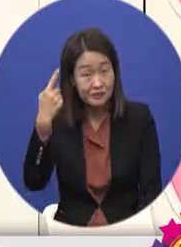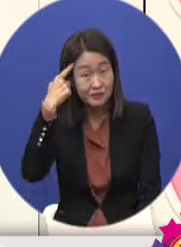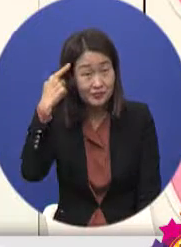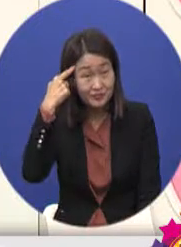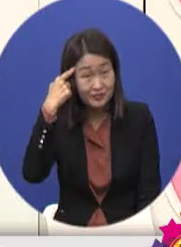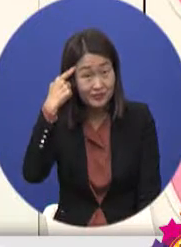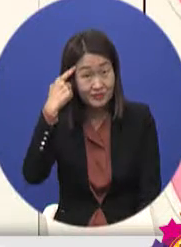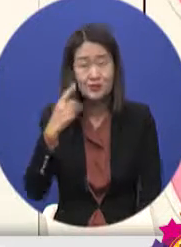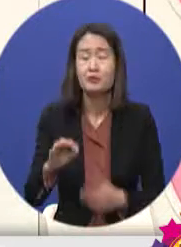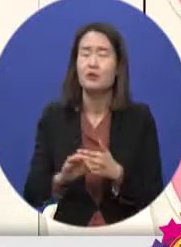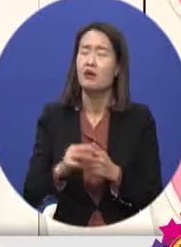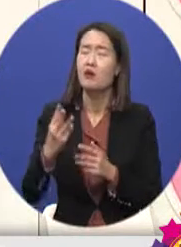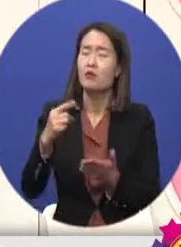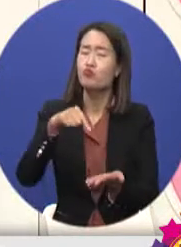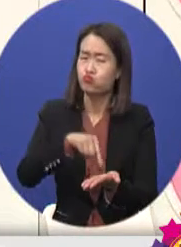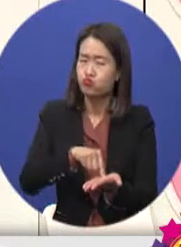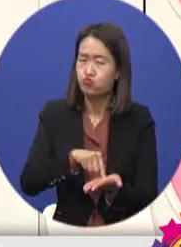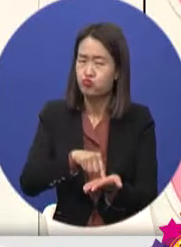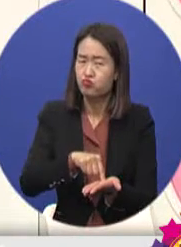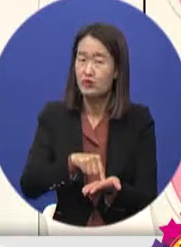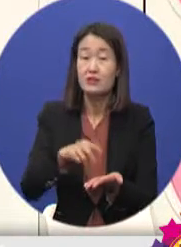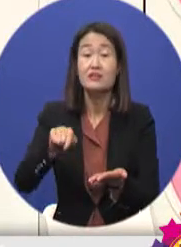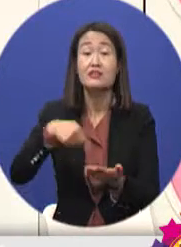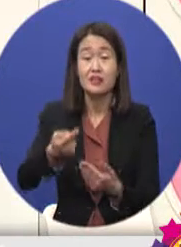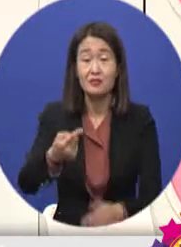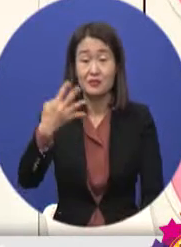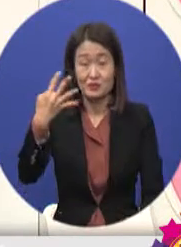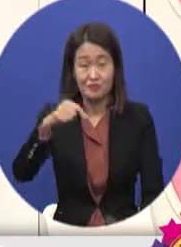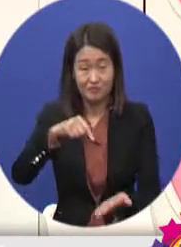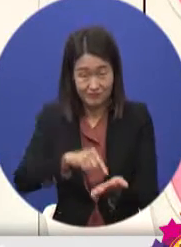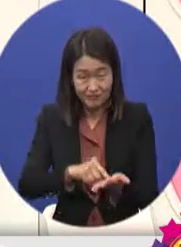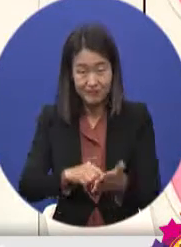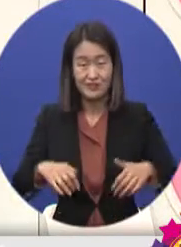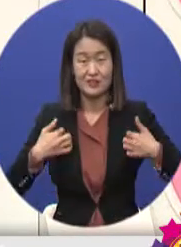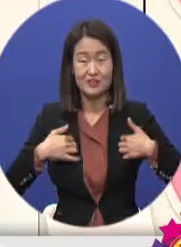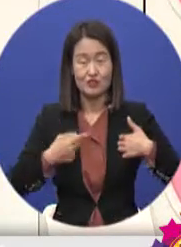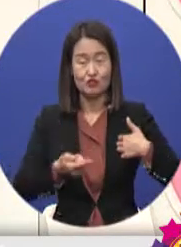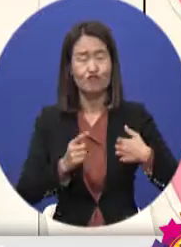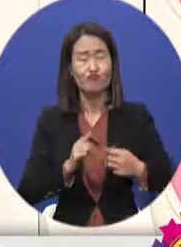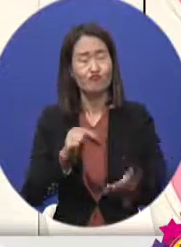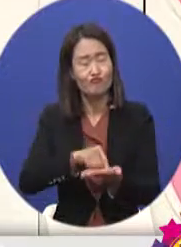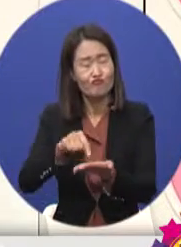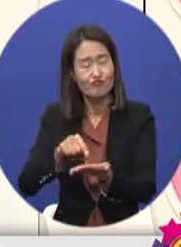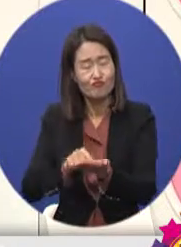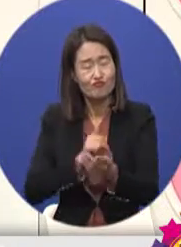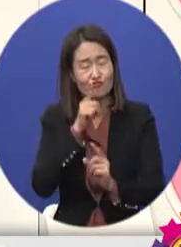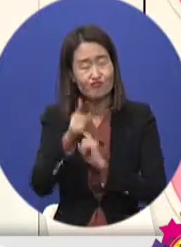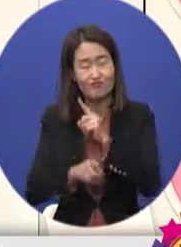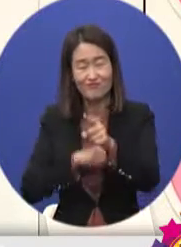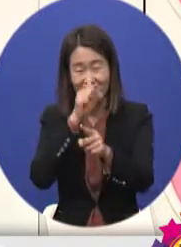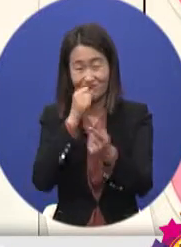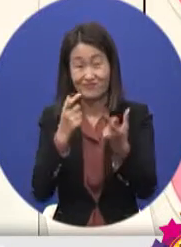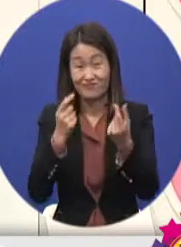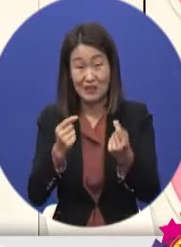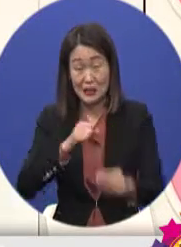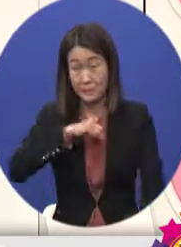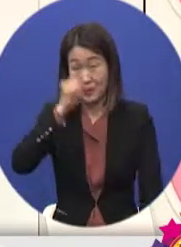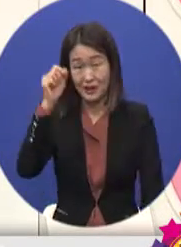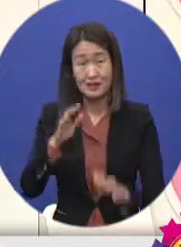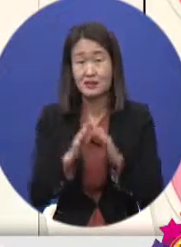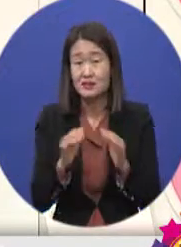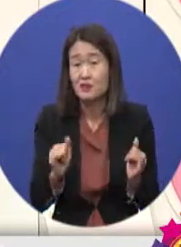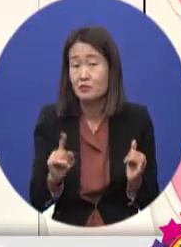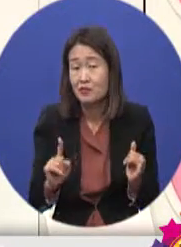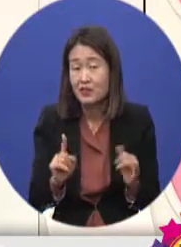3번이다 싶으면 3번을 누르시고 4번으로 오셔서 퀴즈에 참여해 주시면 되겠습니다. 네, 당첨되신